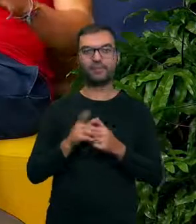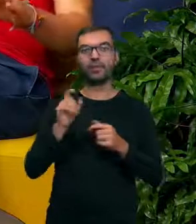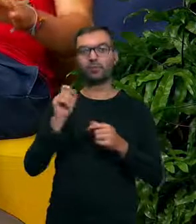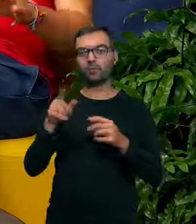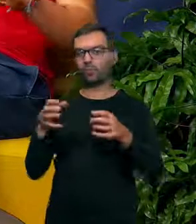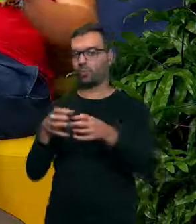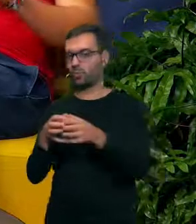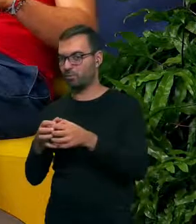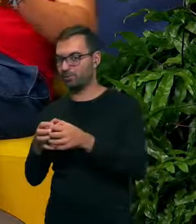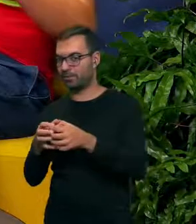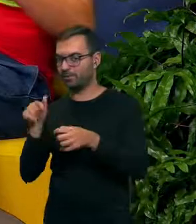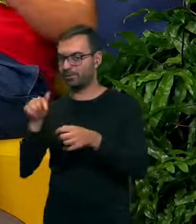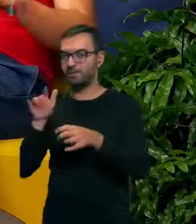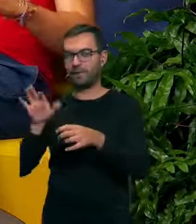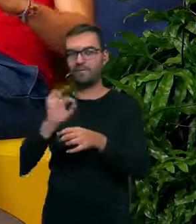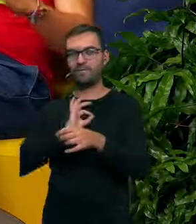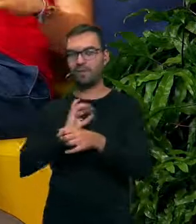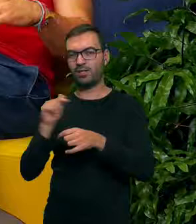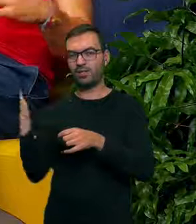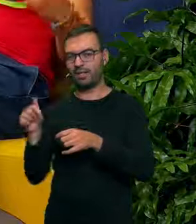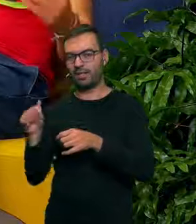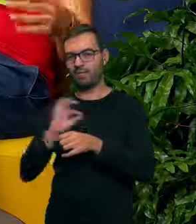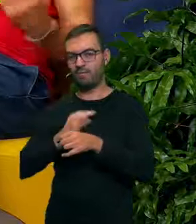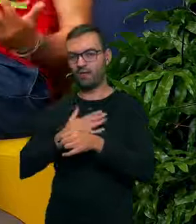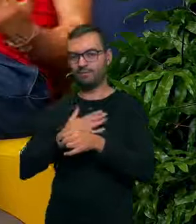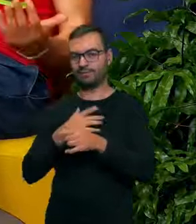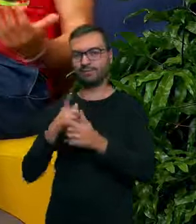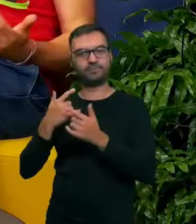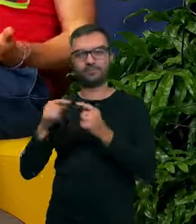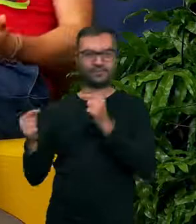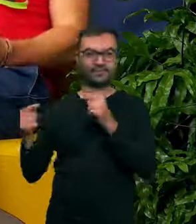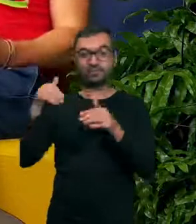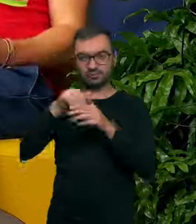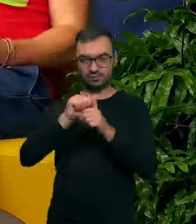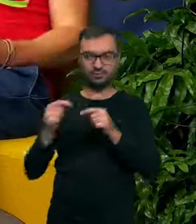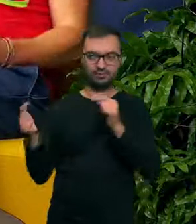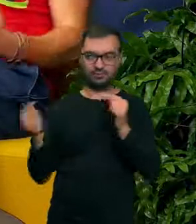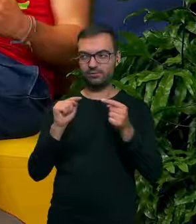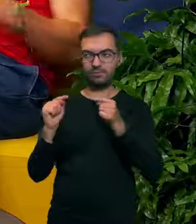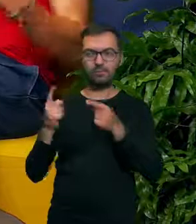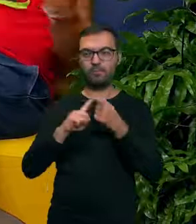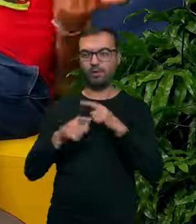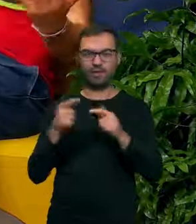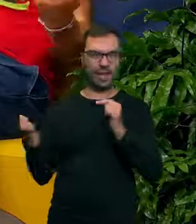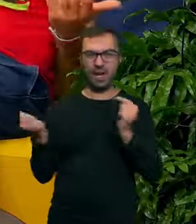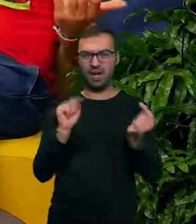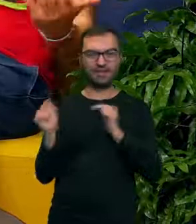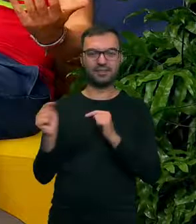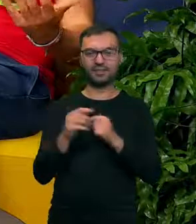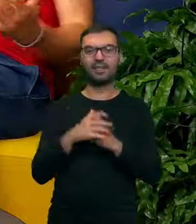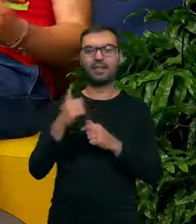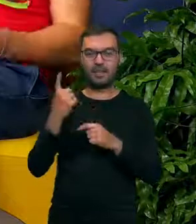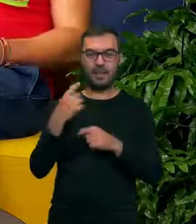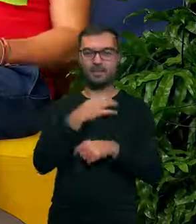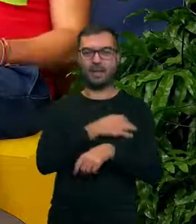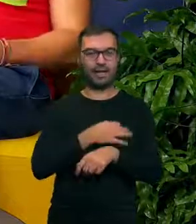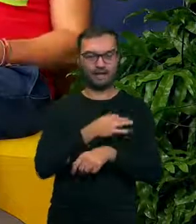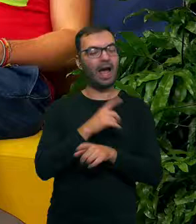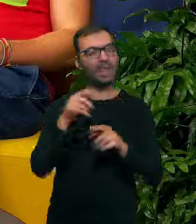grupa, że oni mają swoje interesy, że to jest jakby totalna walka polityczna też tak naprawdę między nimi, choć jakby jedna